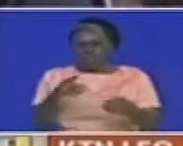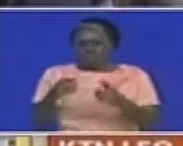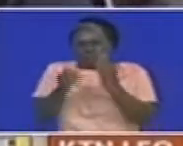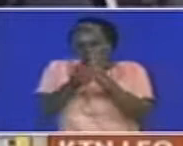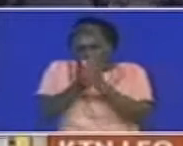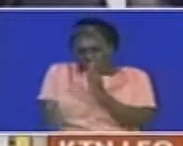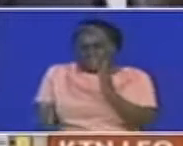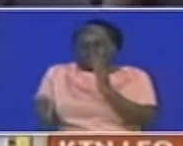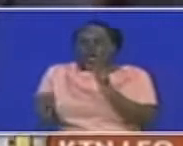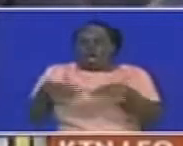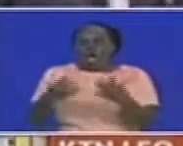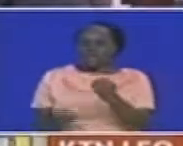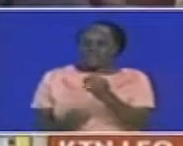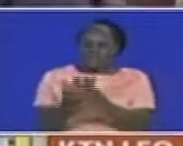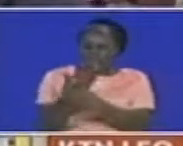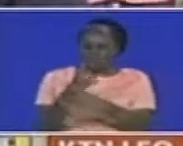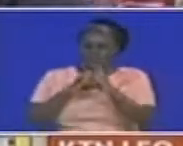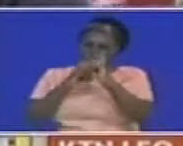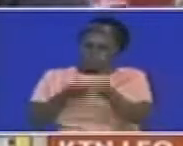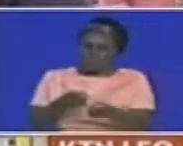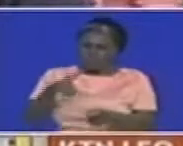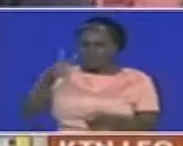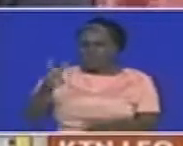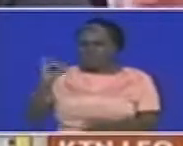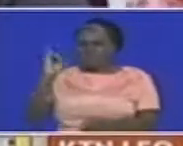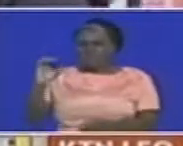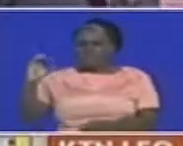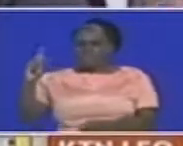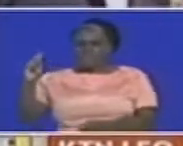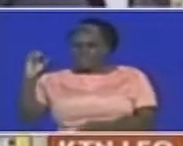hata kuendeleza vipaji vyao. Victor Ogale, KTN Eldoret, katika kaunti ya Wasin.